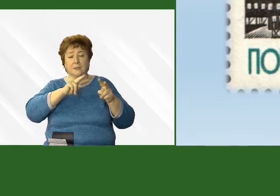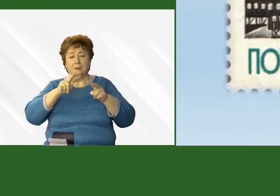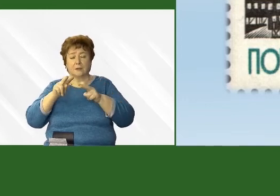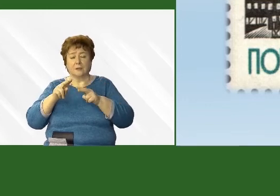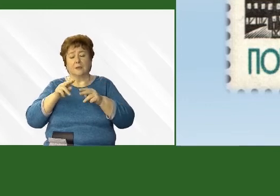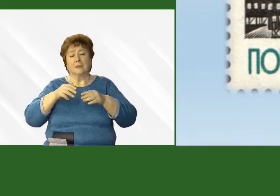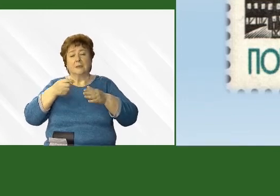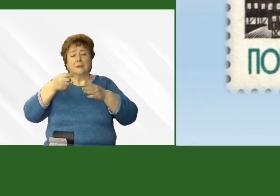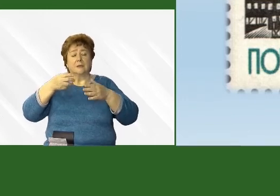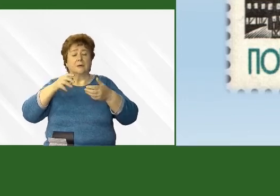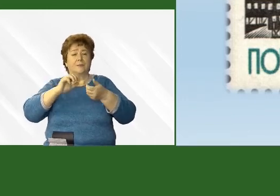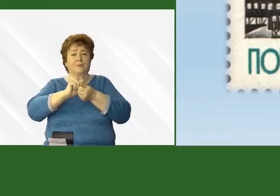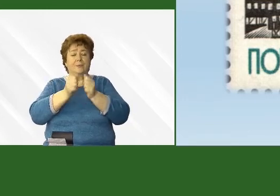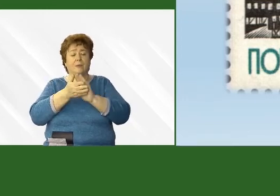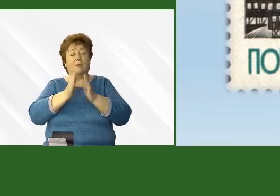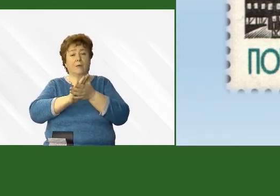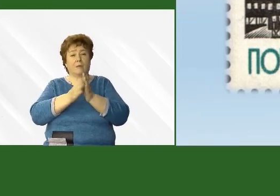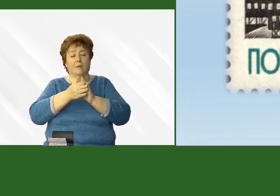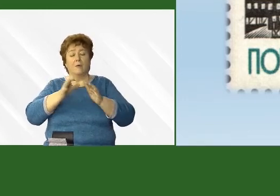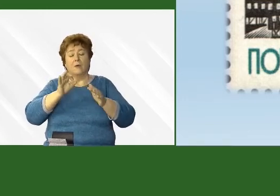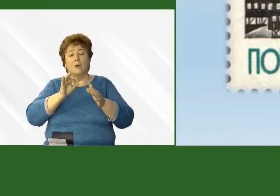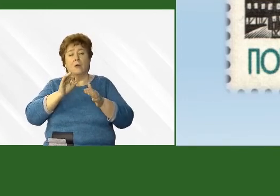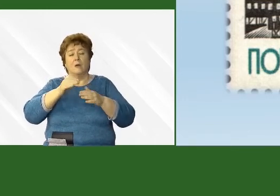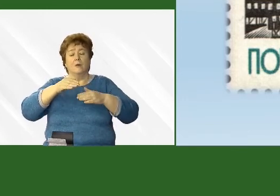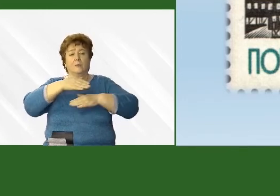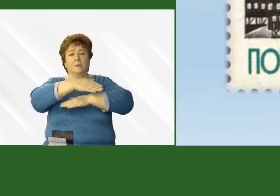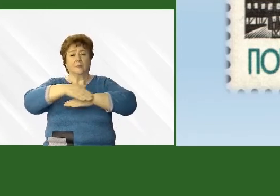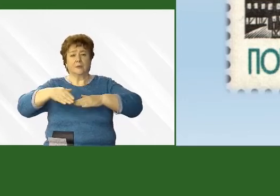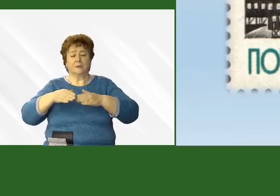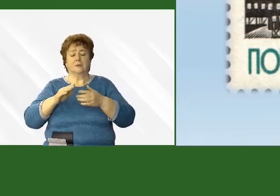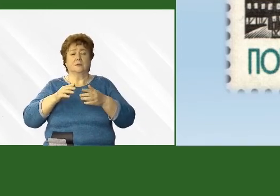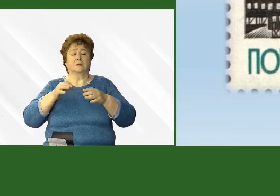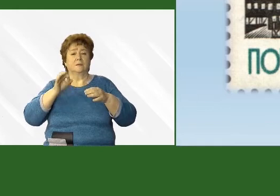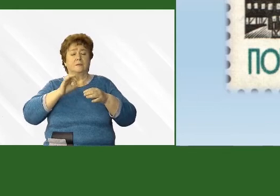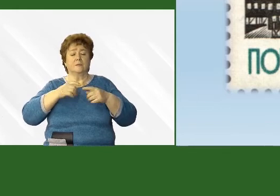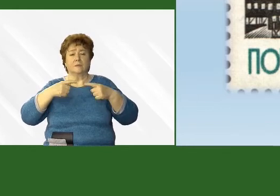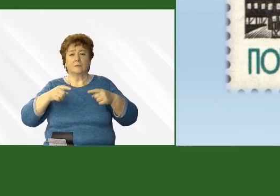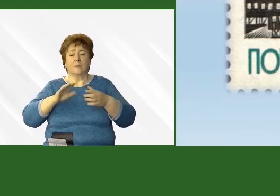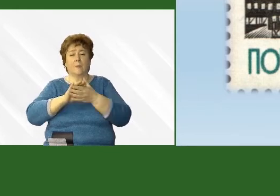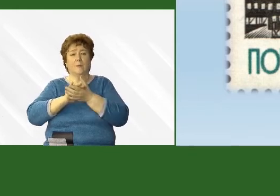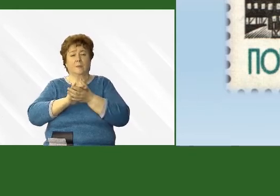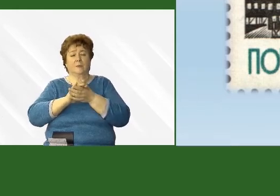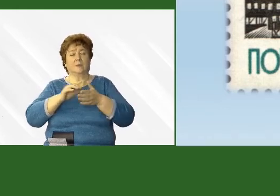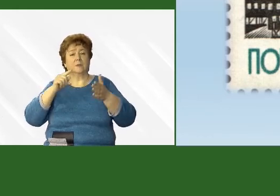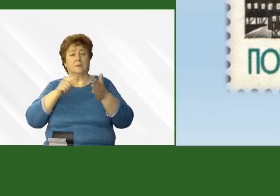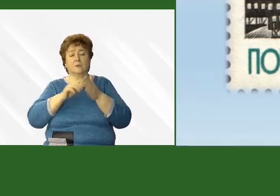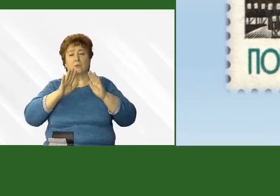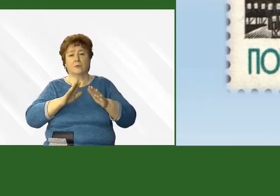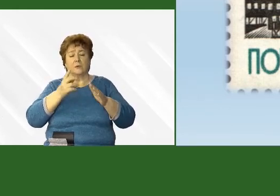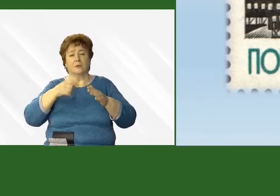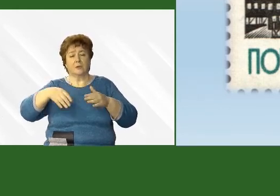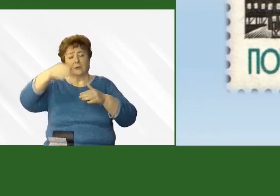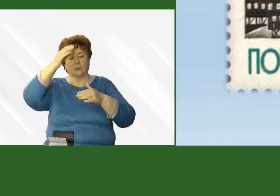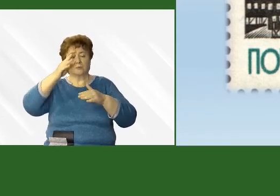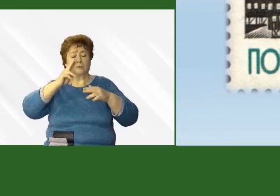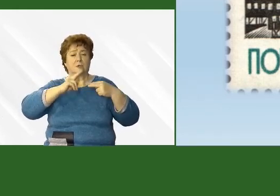предусматривающий демилитаризацию района Антарктиды, использование его в исключительно мирных целях, только для